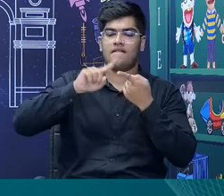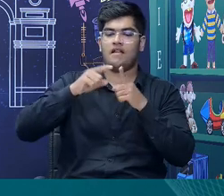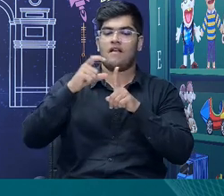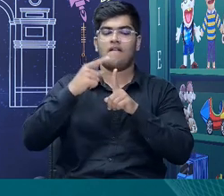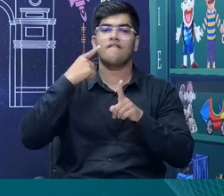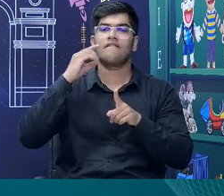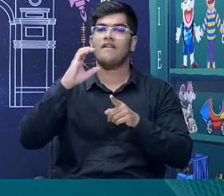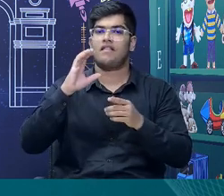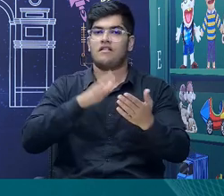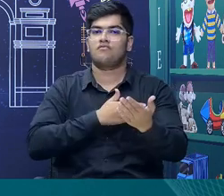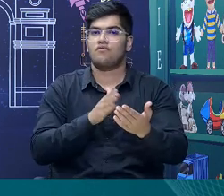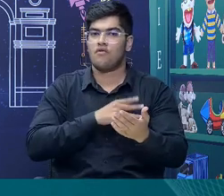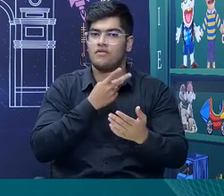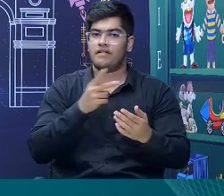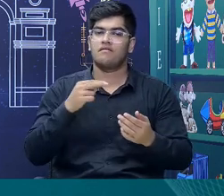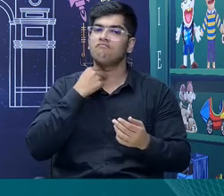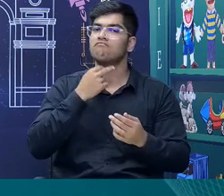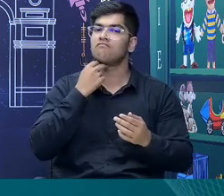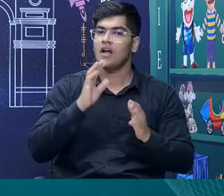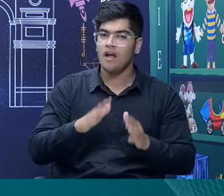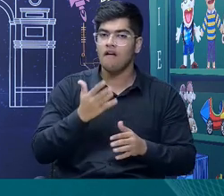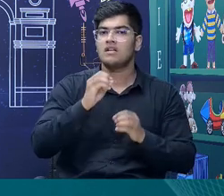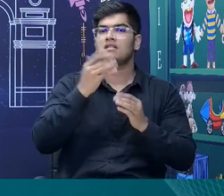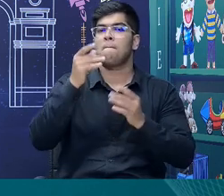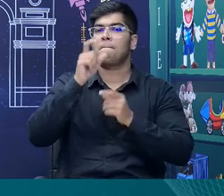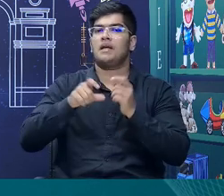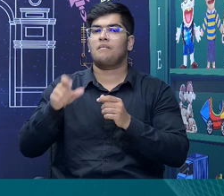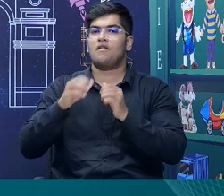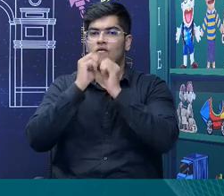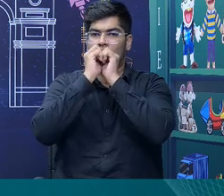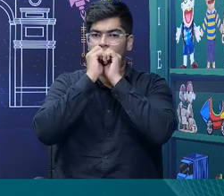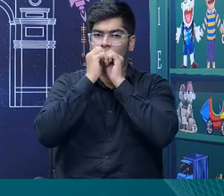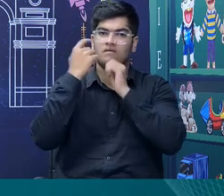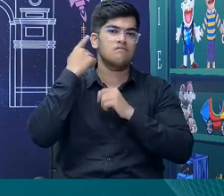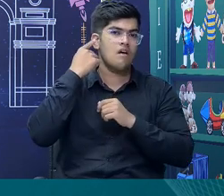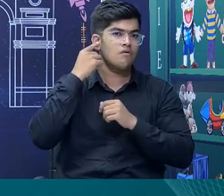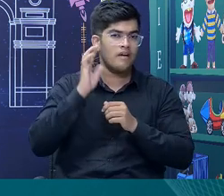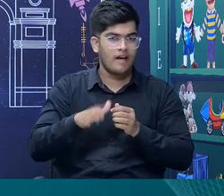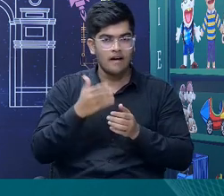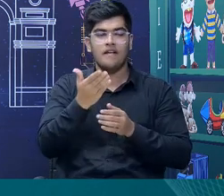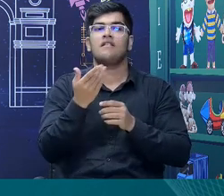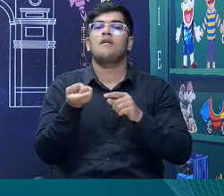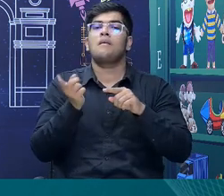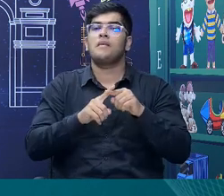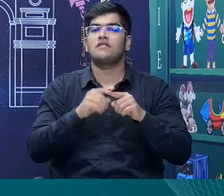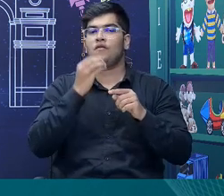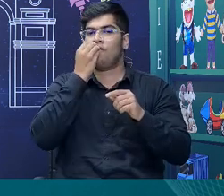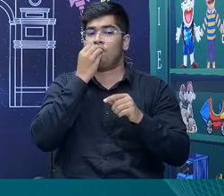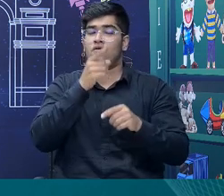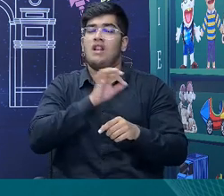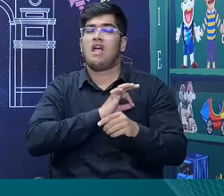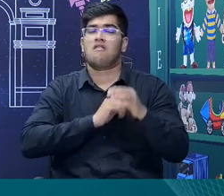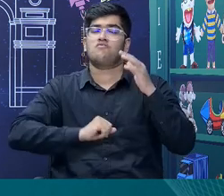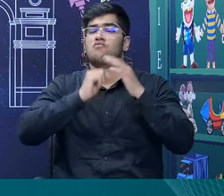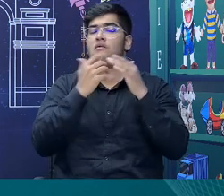बोले जा रहे हैं और कोई शंकर बजा रहा है साथ में मोदक भी रखें हुए हैं यानी की लड्डू जो